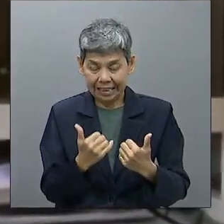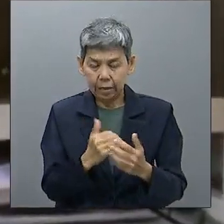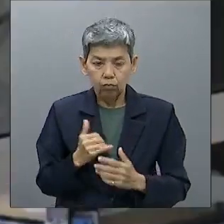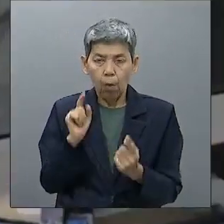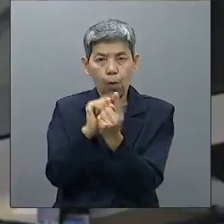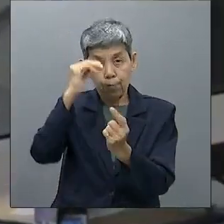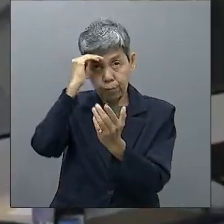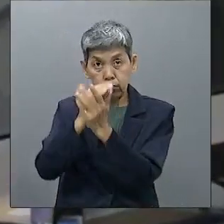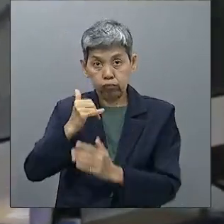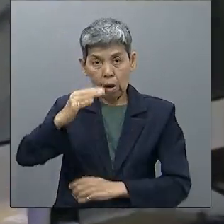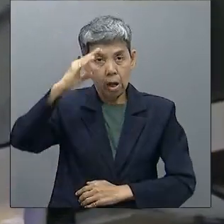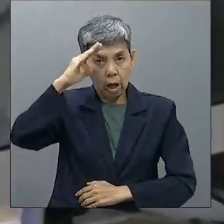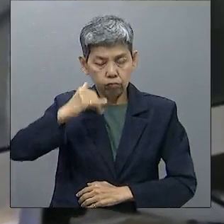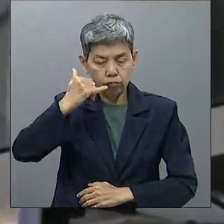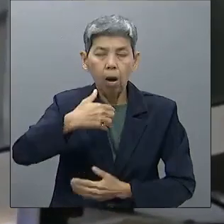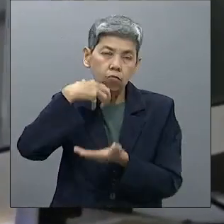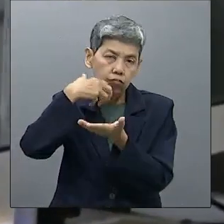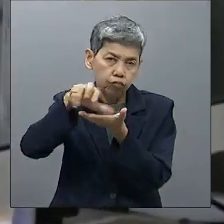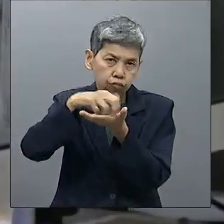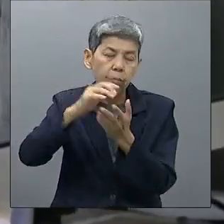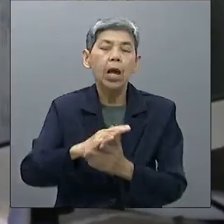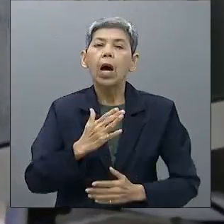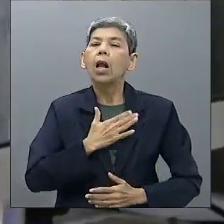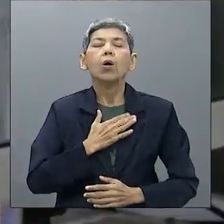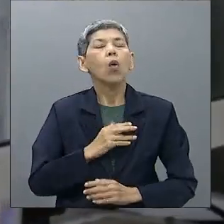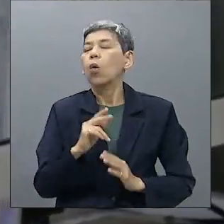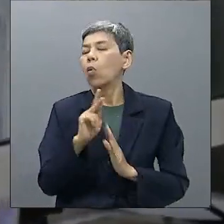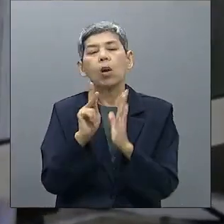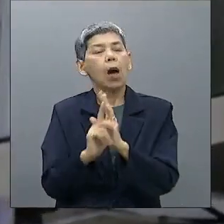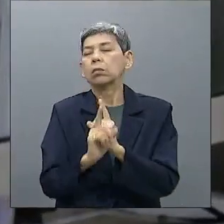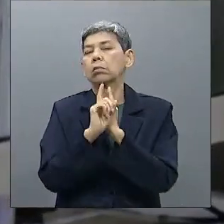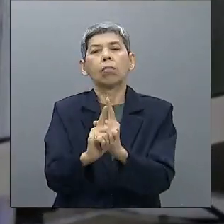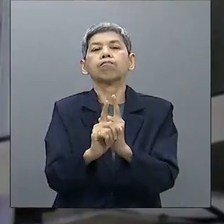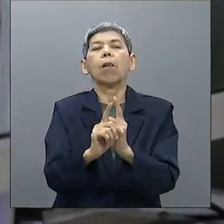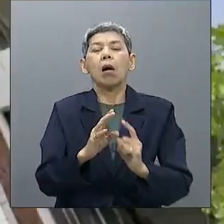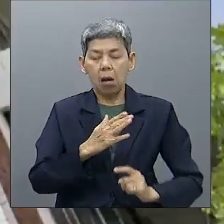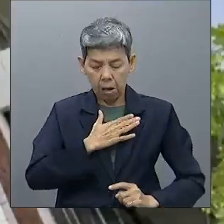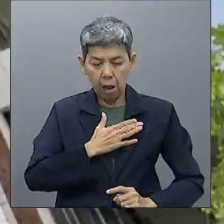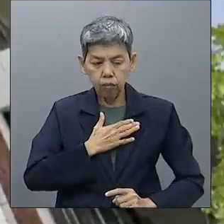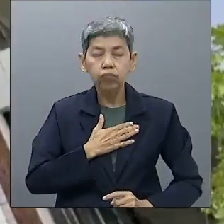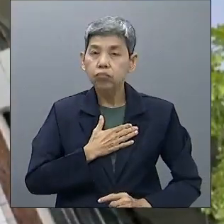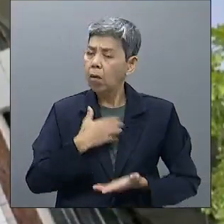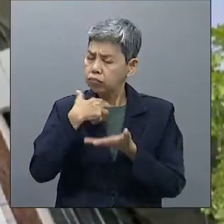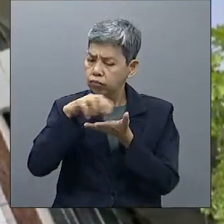บกับตำรวจก็เปิดเผยสั้นๆนะคะว่าขอให้เป็นไปตามกฎหมายยืนยันว่าความจริ